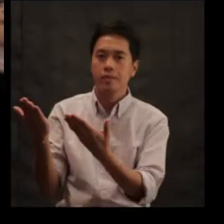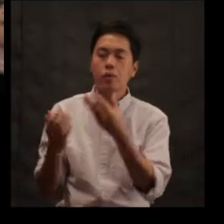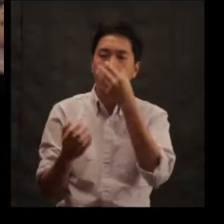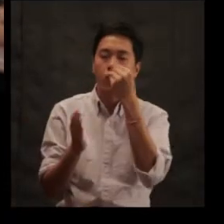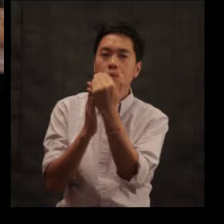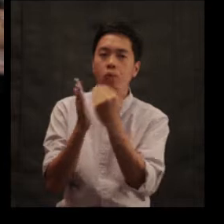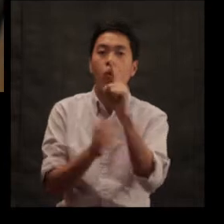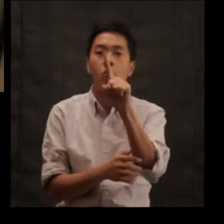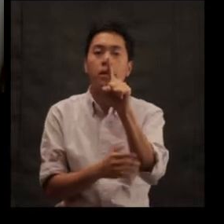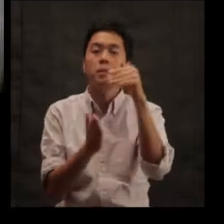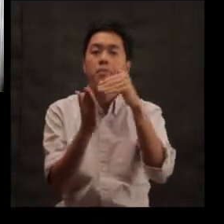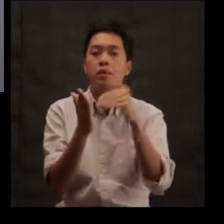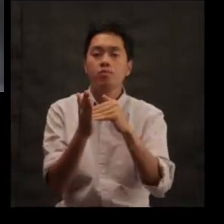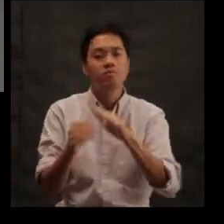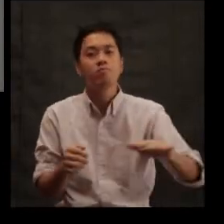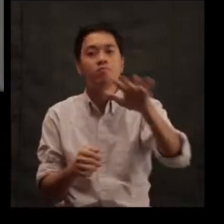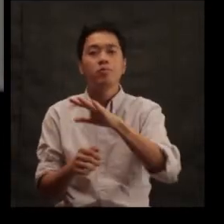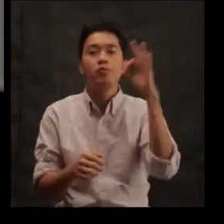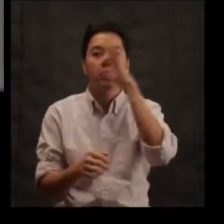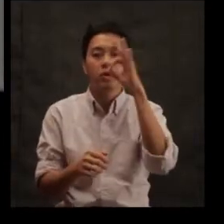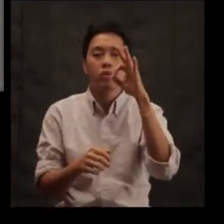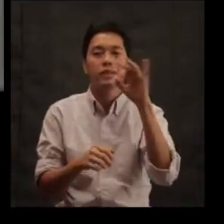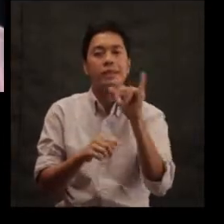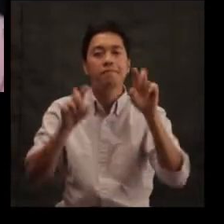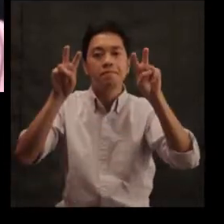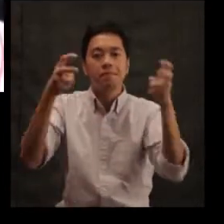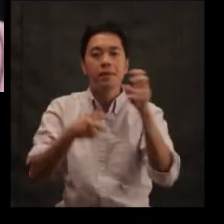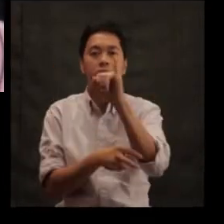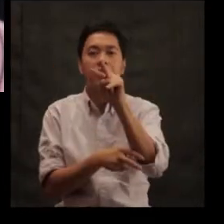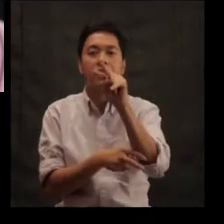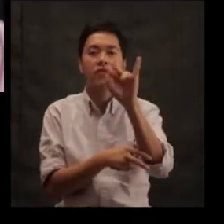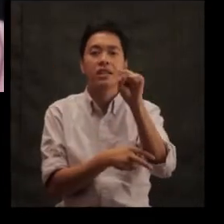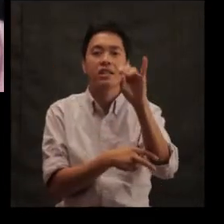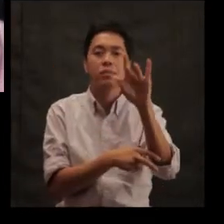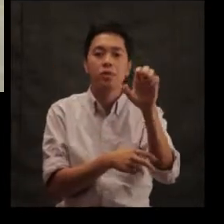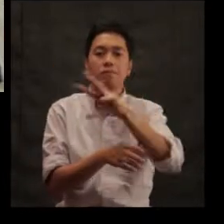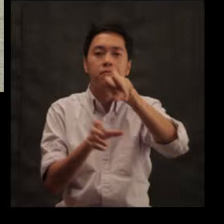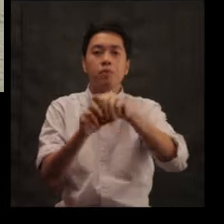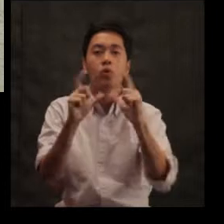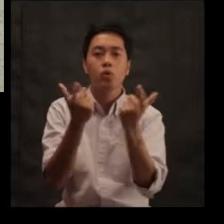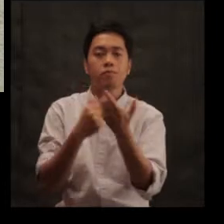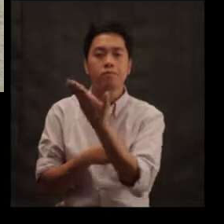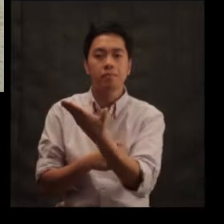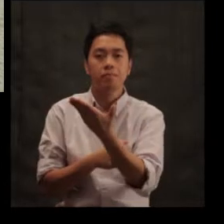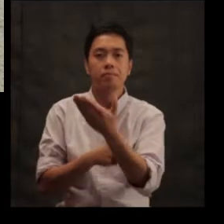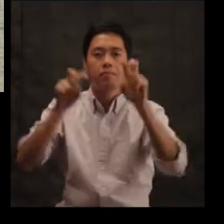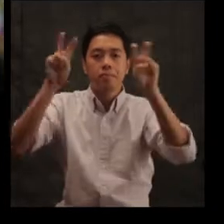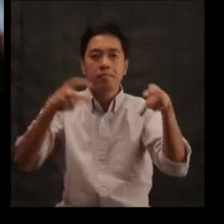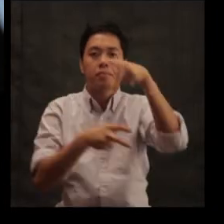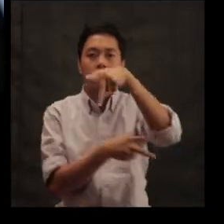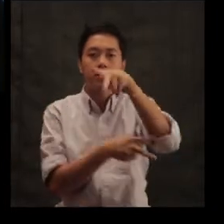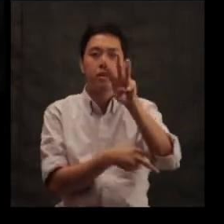Ilan lamang sila sa higit sa 1 milyong Pilipino sa buong bansa na may kapansanan o ang tinatawag na Persons